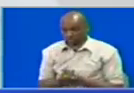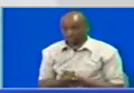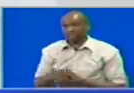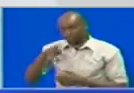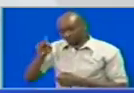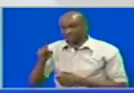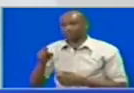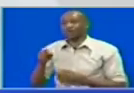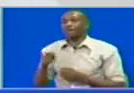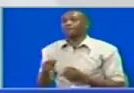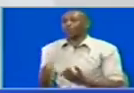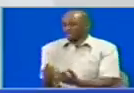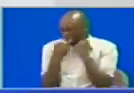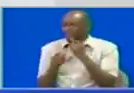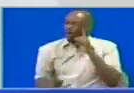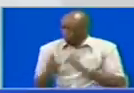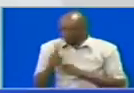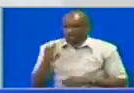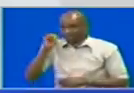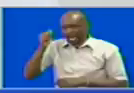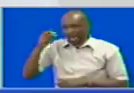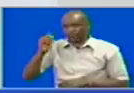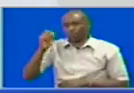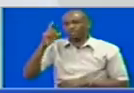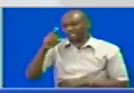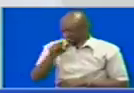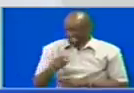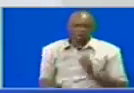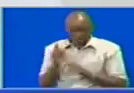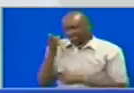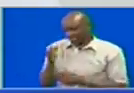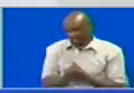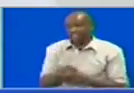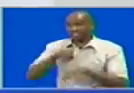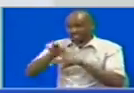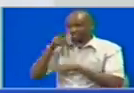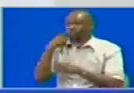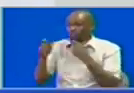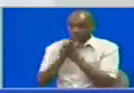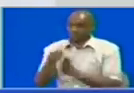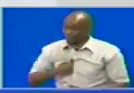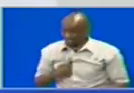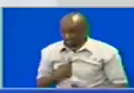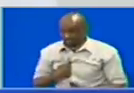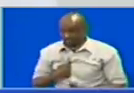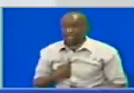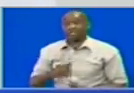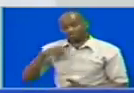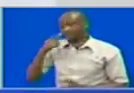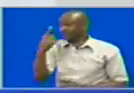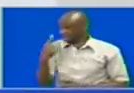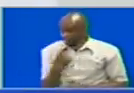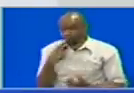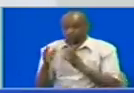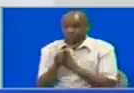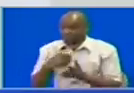wakamtuma Mahmoud Abbas ambaye ndiye alikuwa goalkeeper shupavu mimi hapo FC. Wakamtuma aje kuzungumza na mimi. Sasa alipokuja kuzungumza na